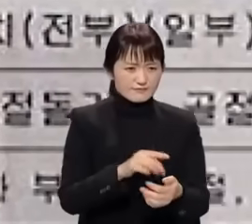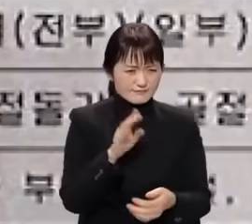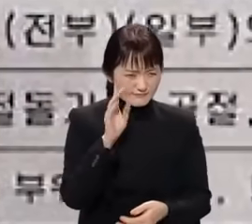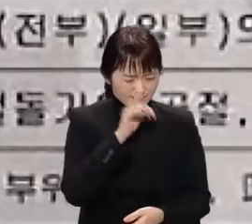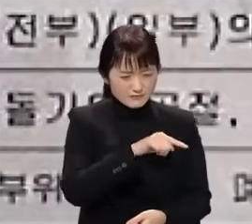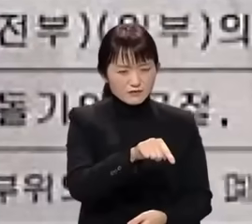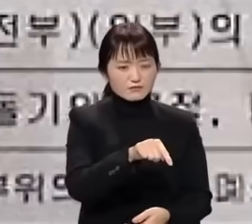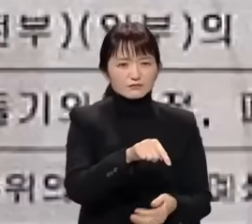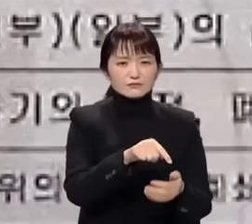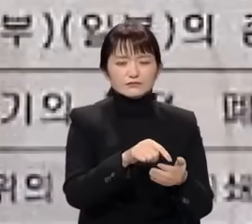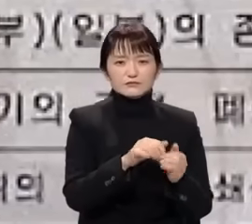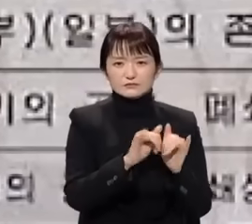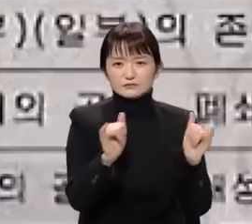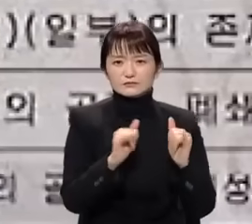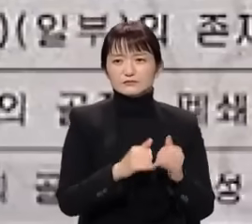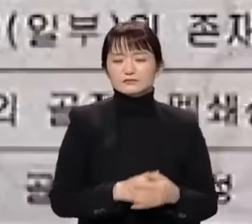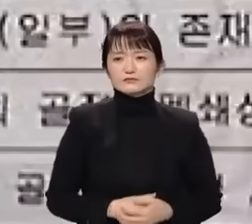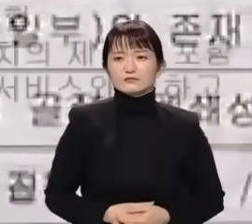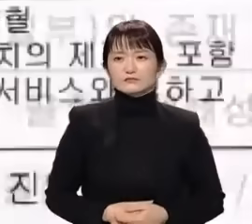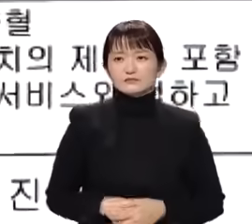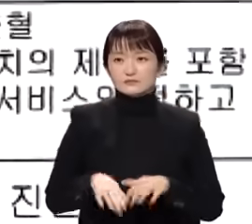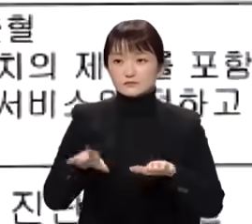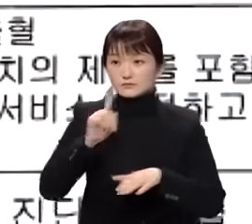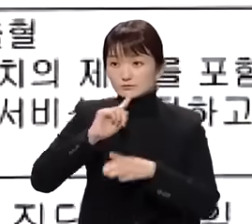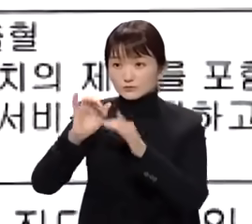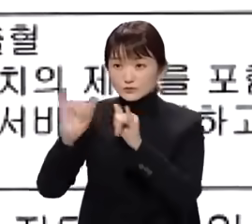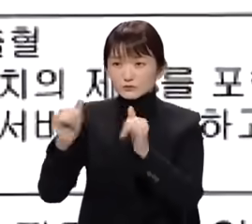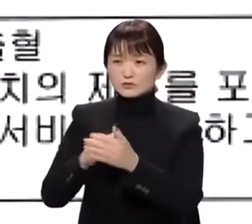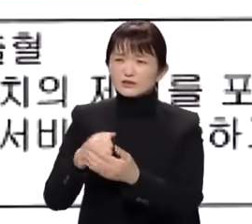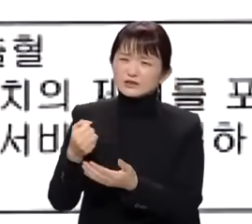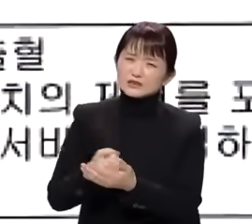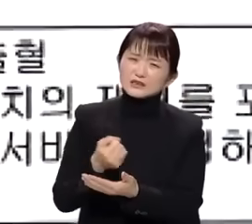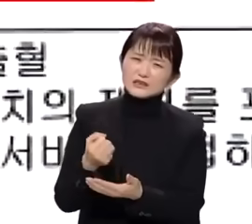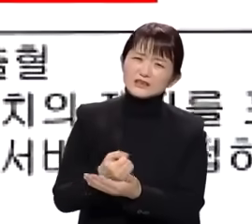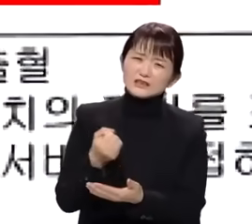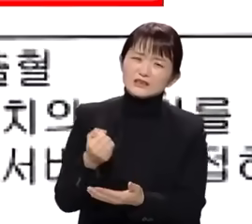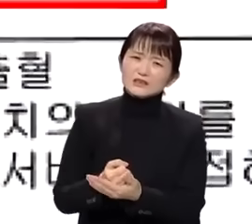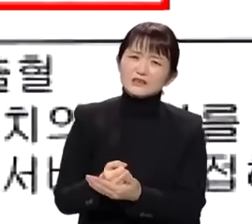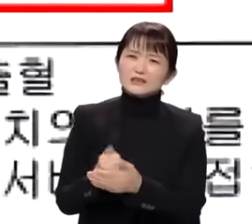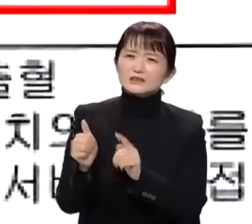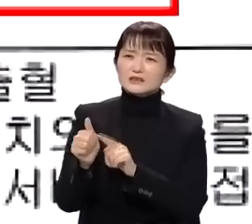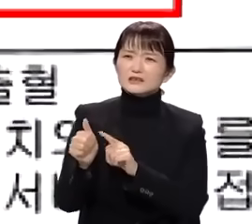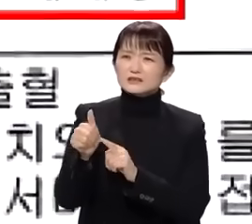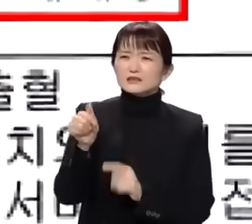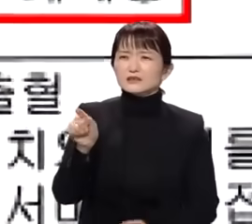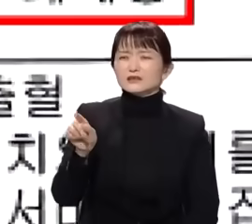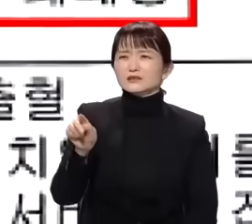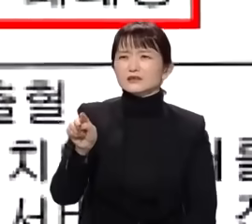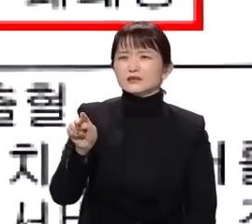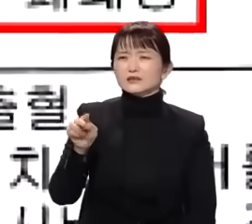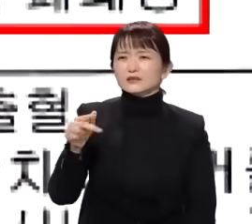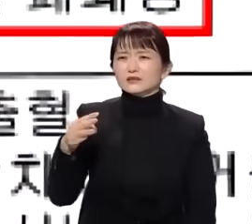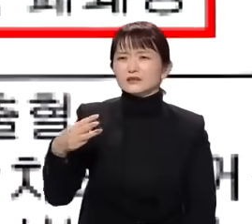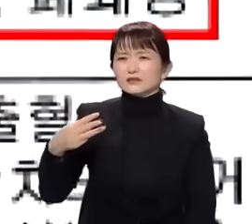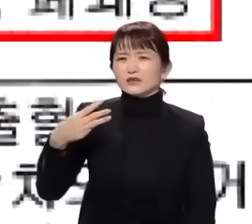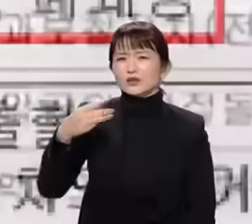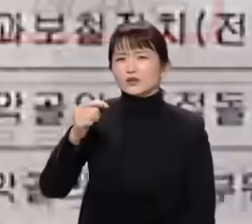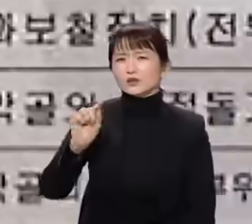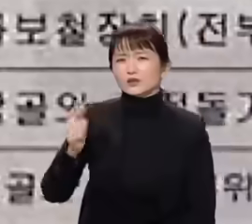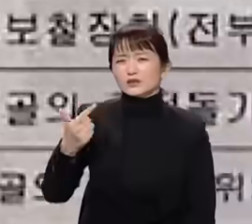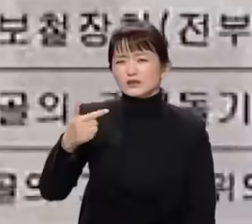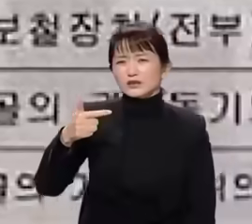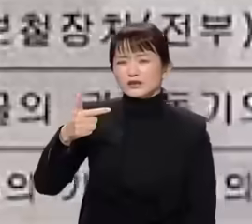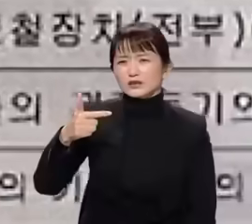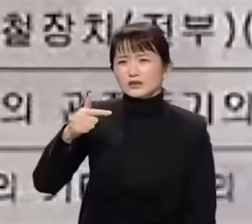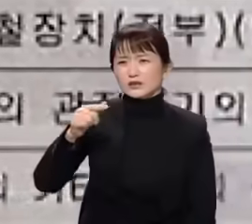들고요. 그다음에 근데 오늘 이 제보하신 분이 지금 안타깝게도 또 혈관종이라는 또 지병이 있으세요. 이게 뭐냐면